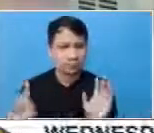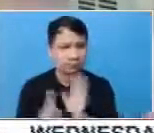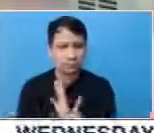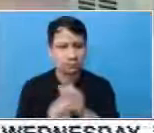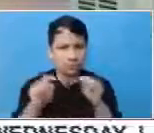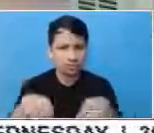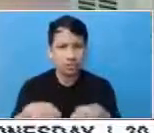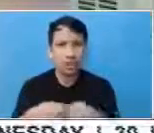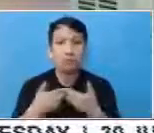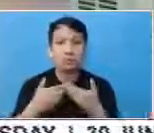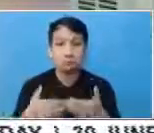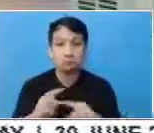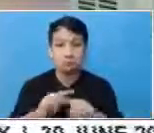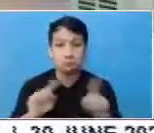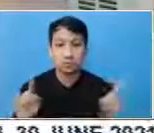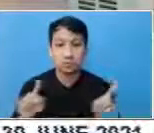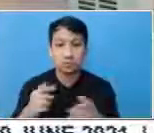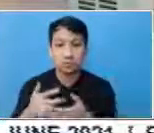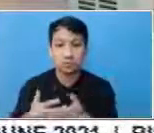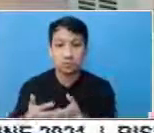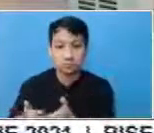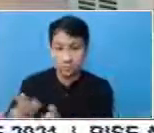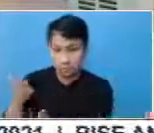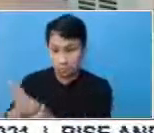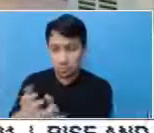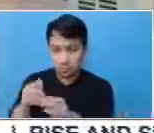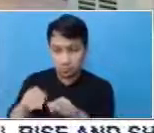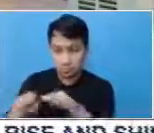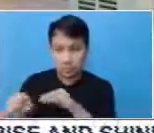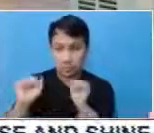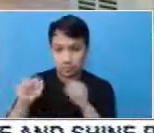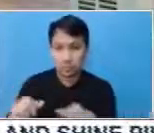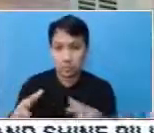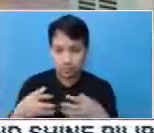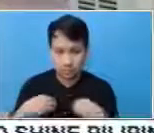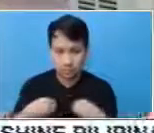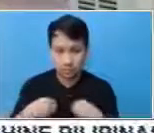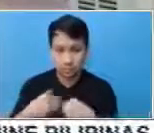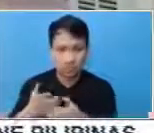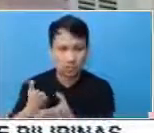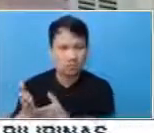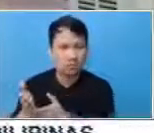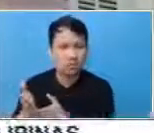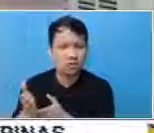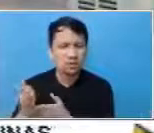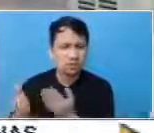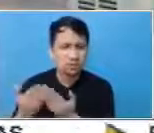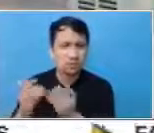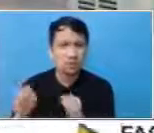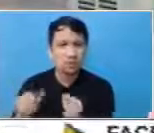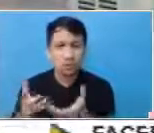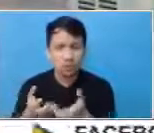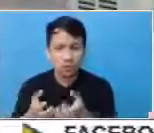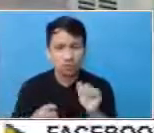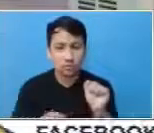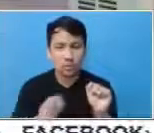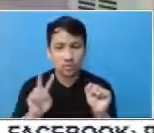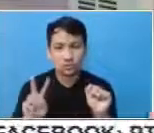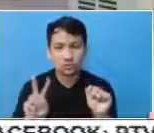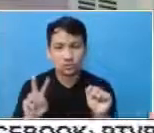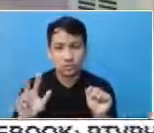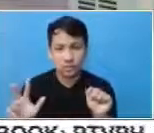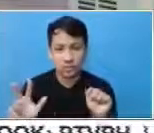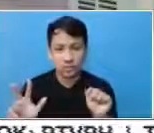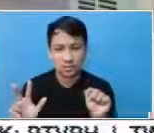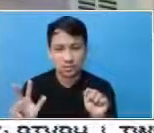mga factory workers o mga nagtatrabaho dyan, mga manggagawa na kailangan maturukan na rin. May balita ka ba kung may mga